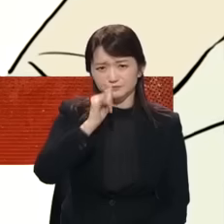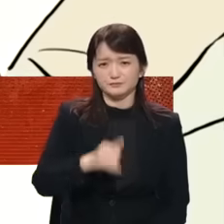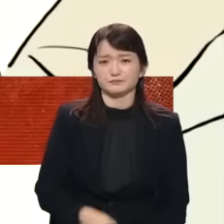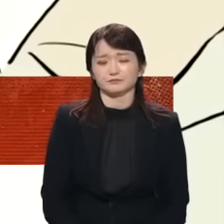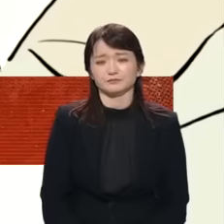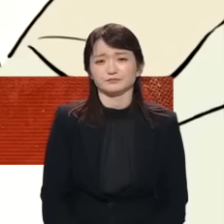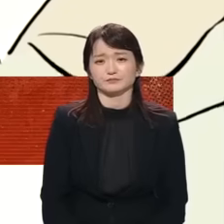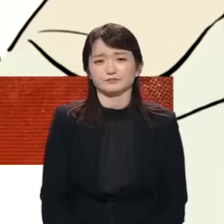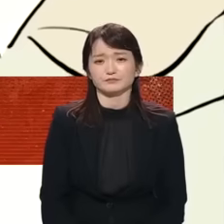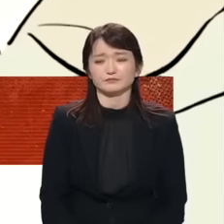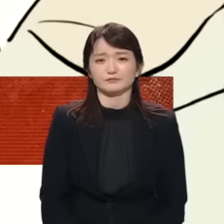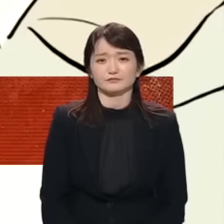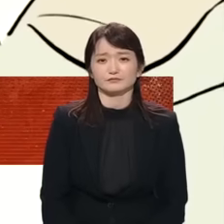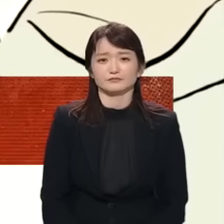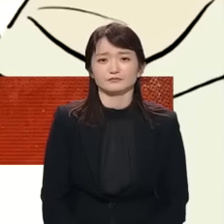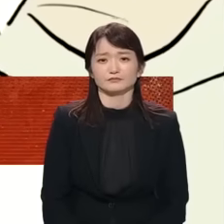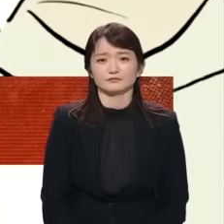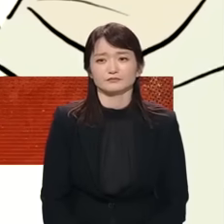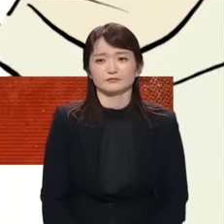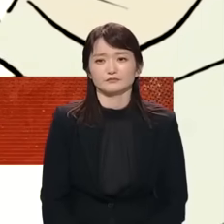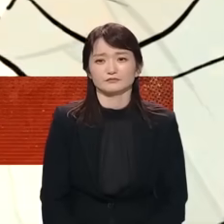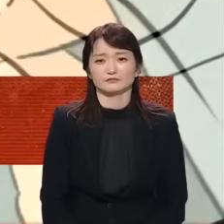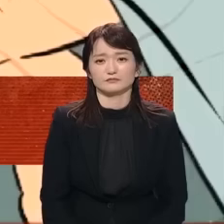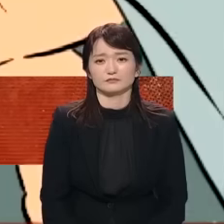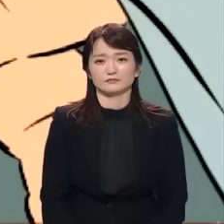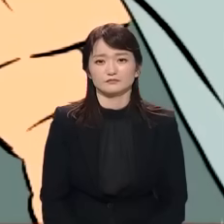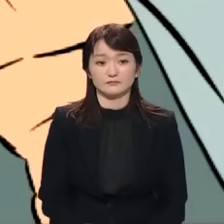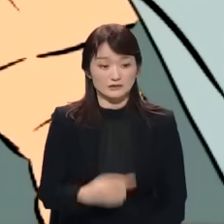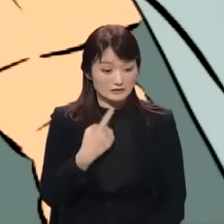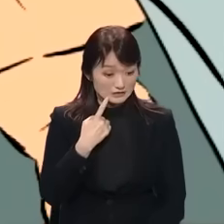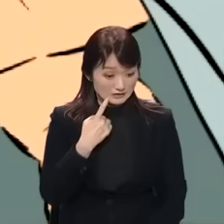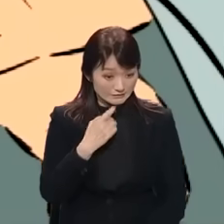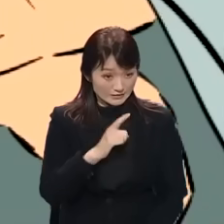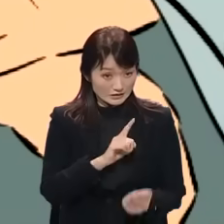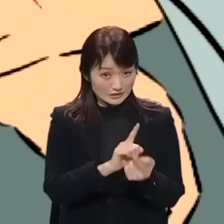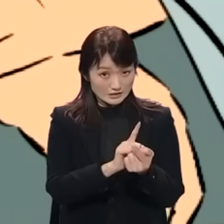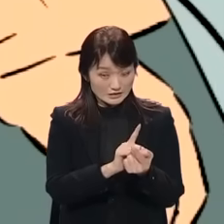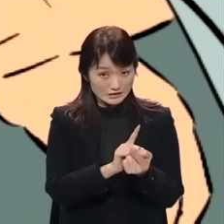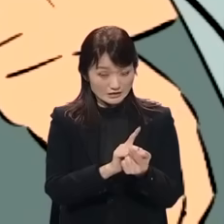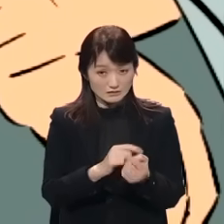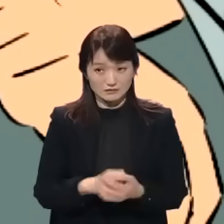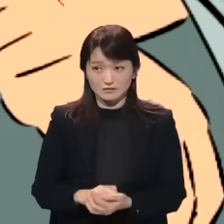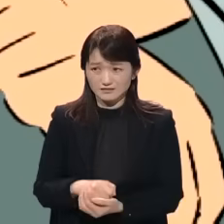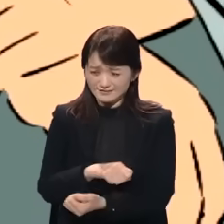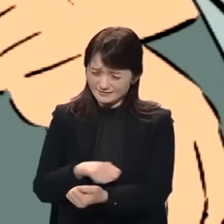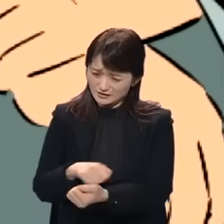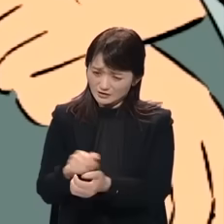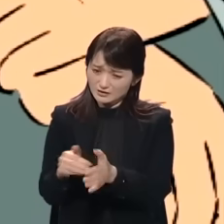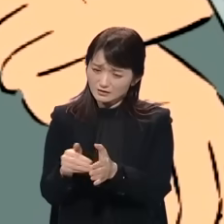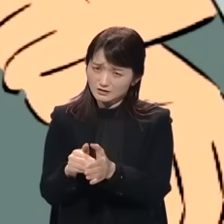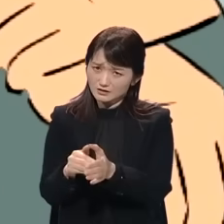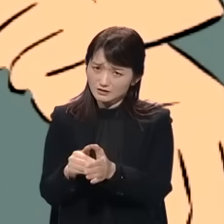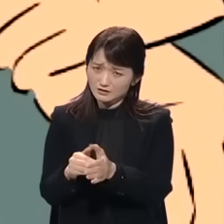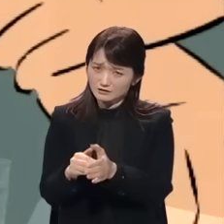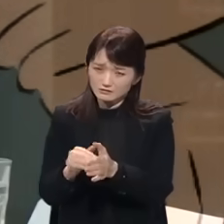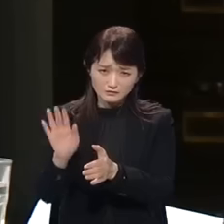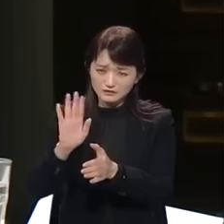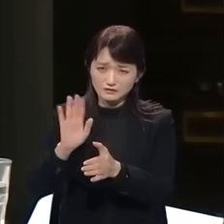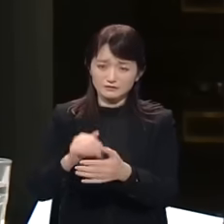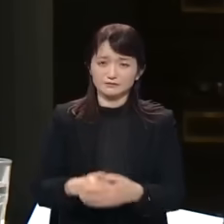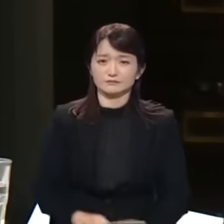겁니다 말씀드린 것처럼 사실상 협박을 당하고 있는 겁니다 이거 자에서 나 끝나는게 아니에요음 제가 박상희